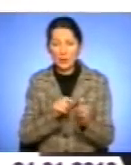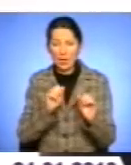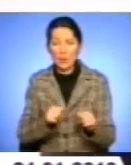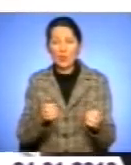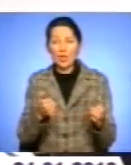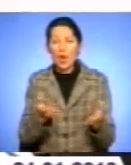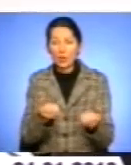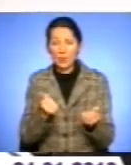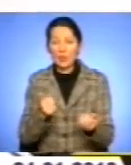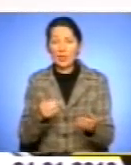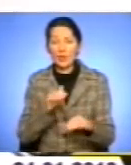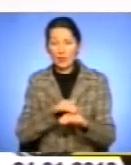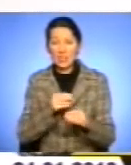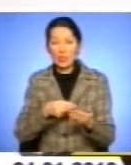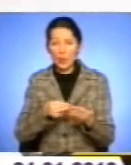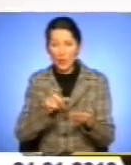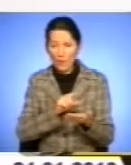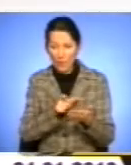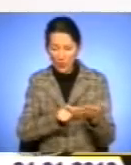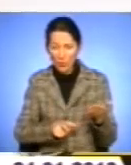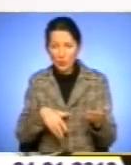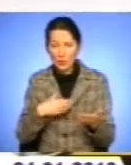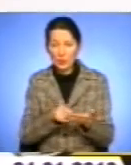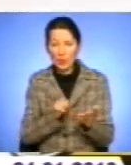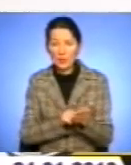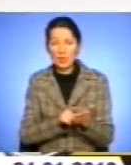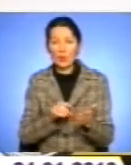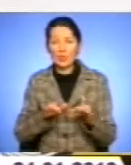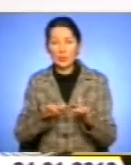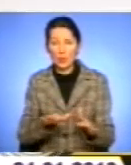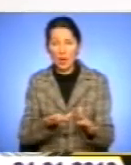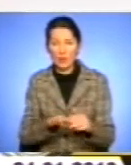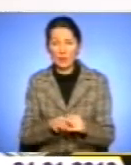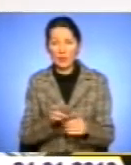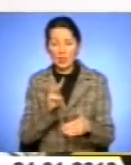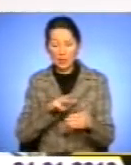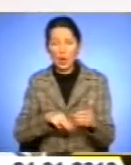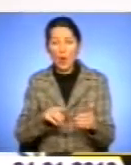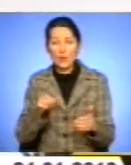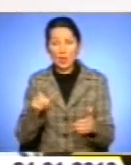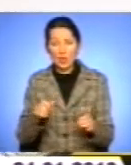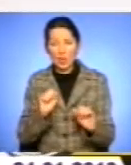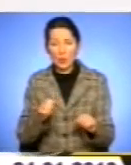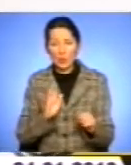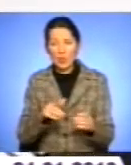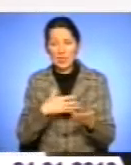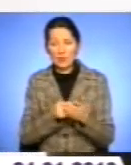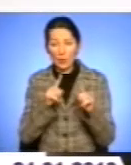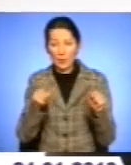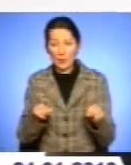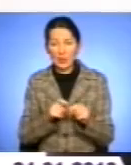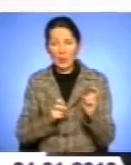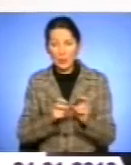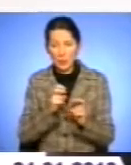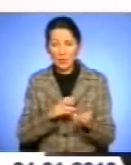дав доручення активізувати роботу щодо залучення пенсіонерів до веб-порталу електронних послуг. Там присутня реальна інформація.